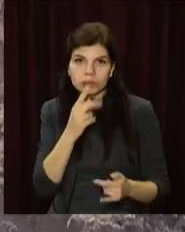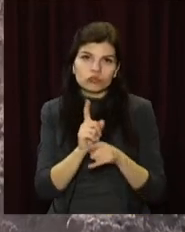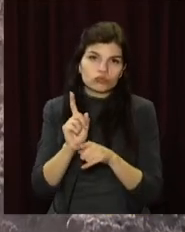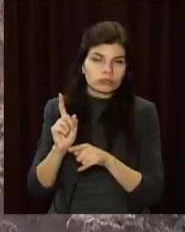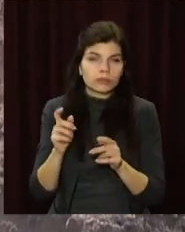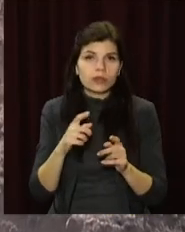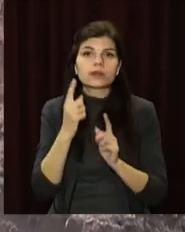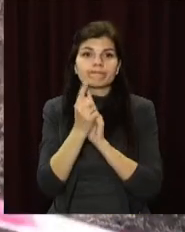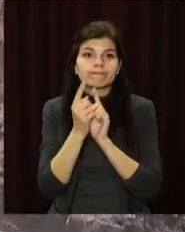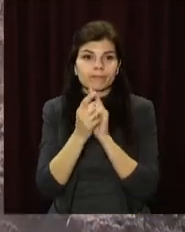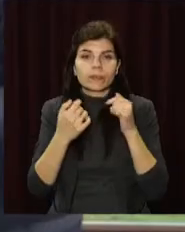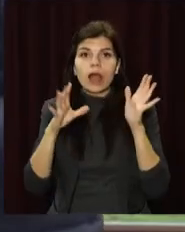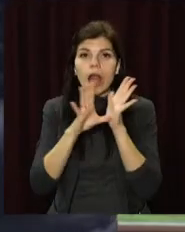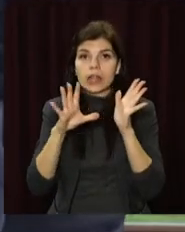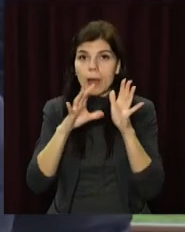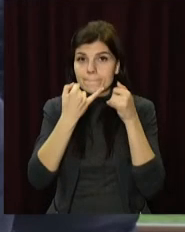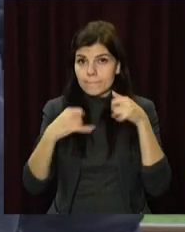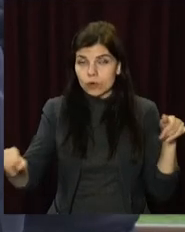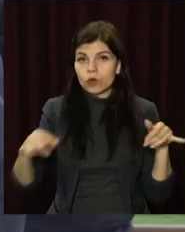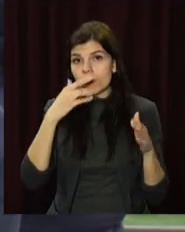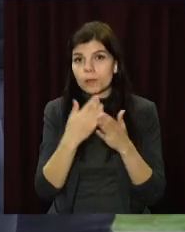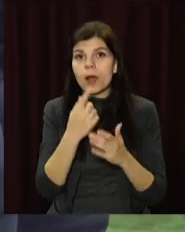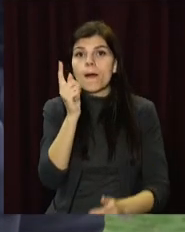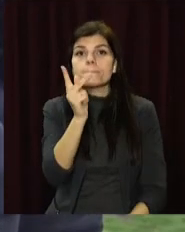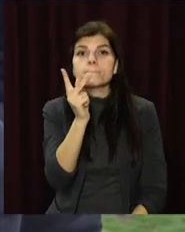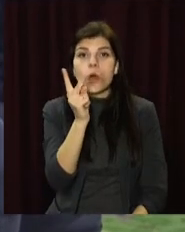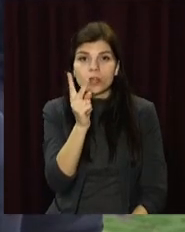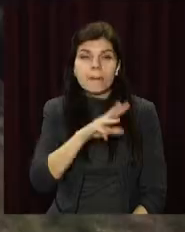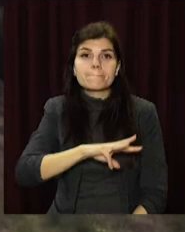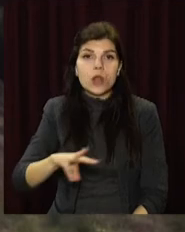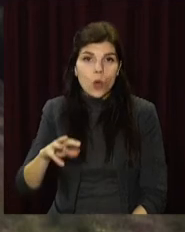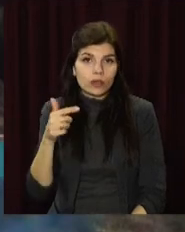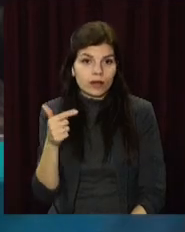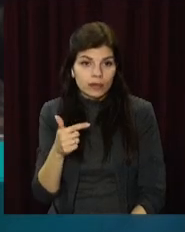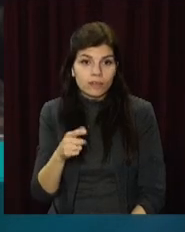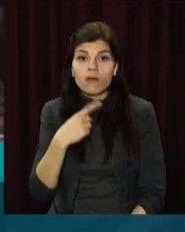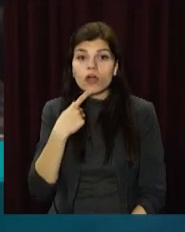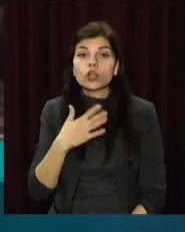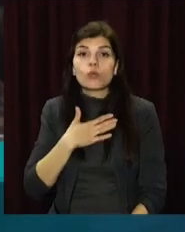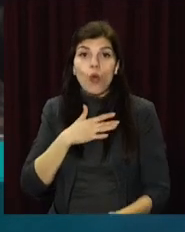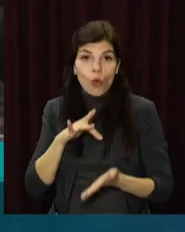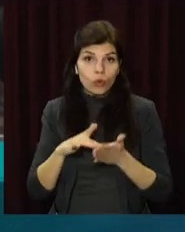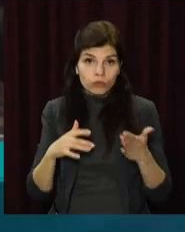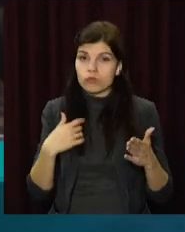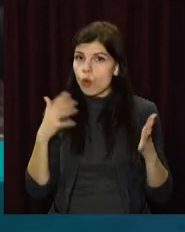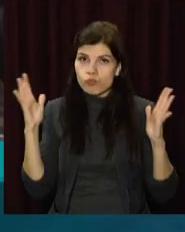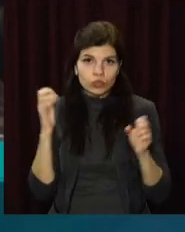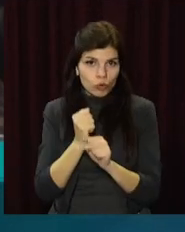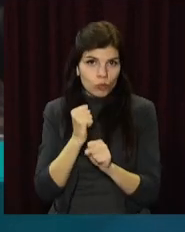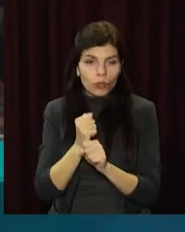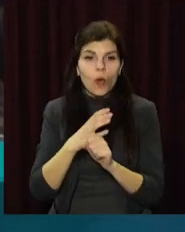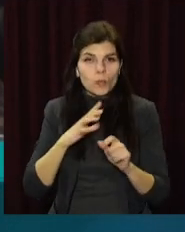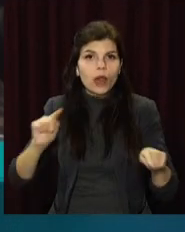соцмісті. Реконструкція кабельної електромережі обійдеться в майже 1,5 мільйона гривень. Зі сторони міста був виконаний великий об'єм робіт.